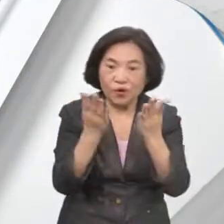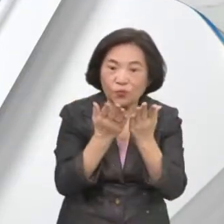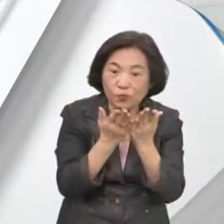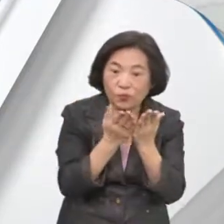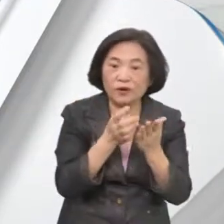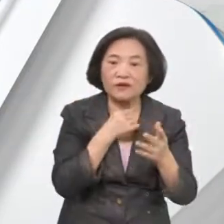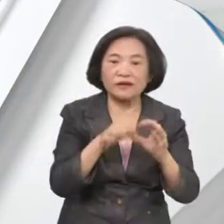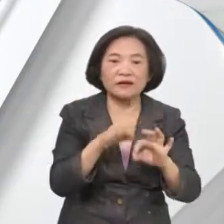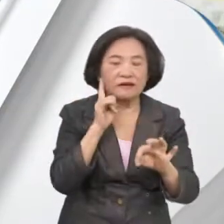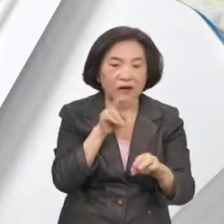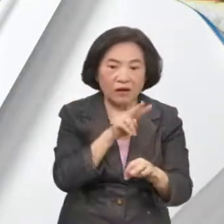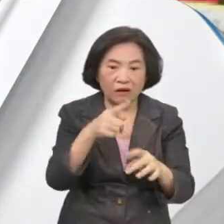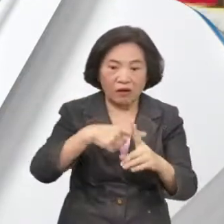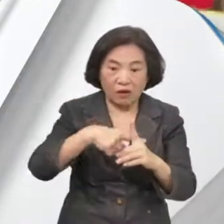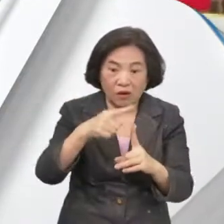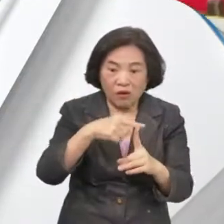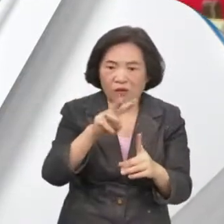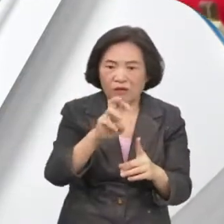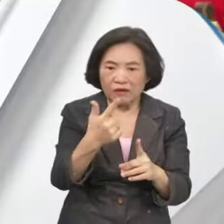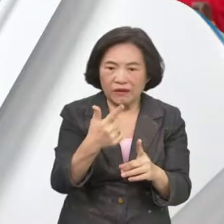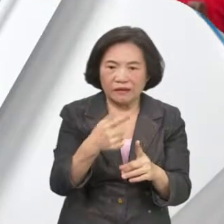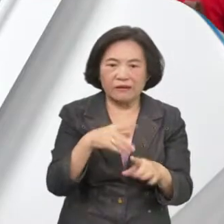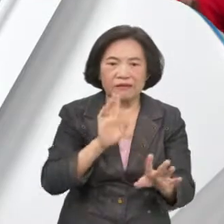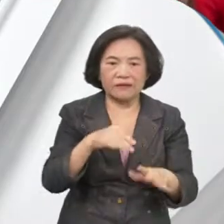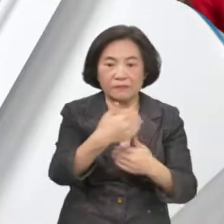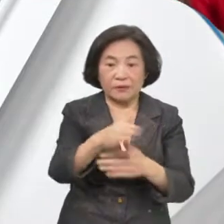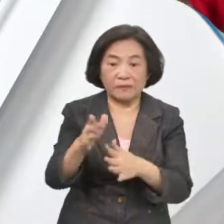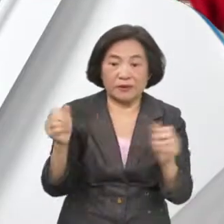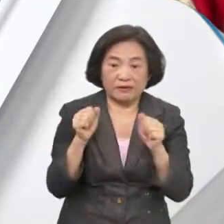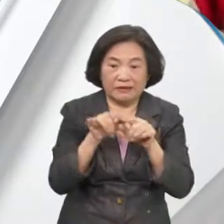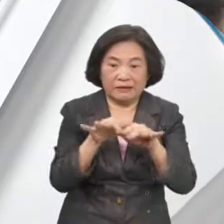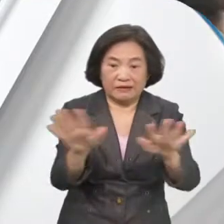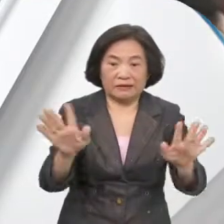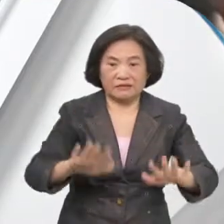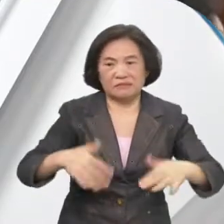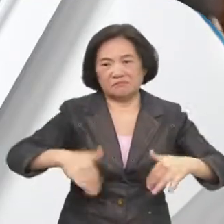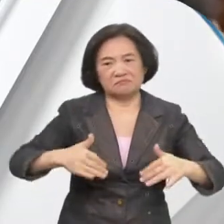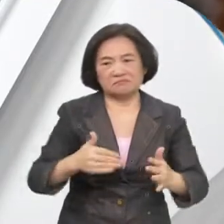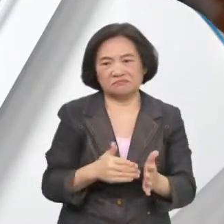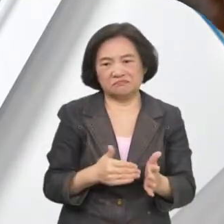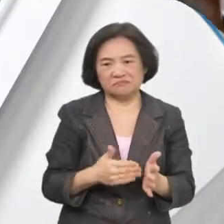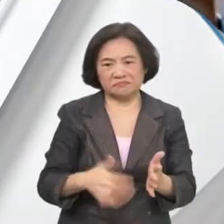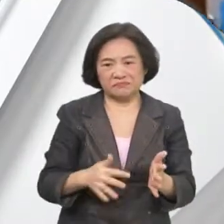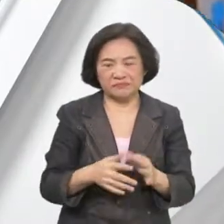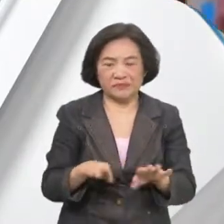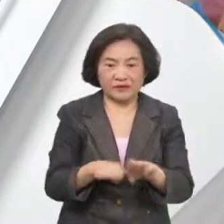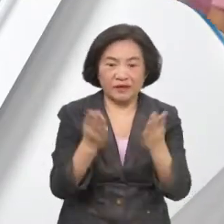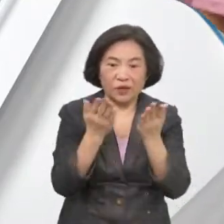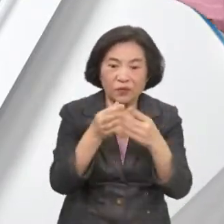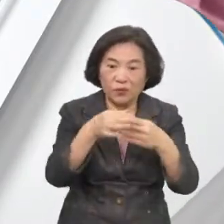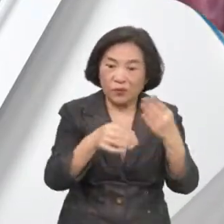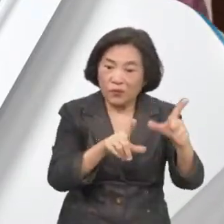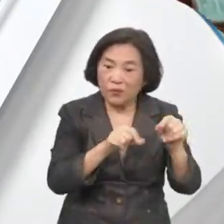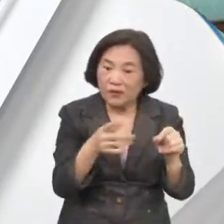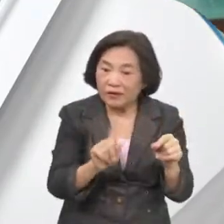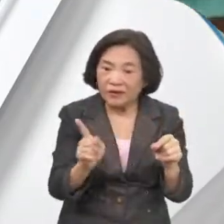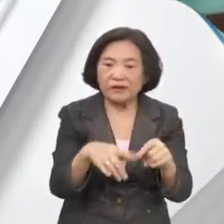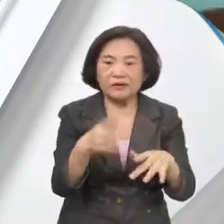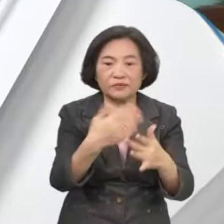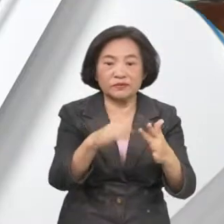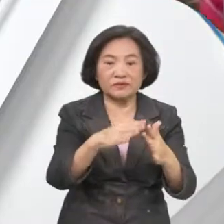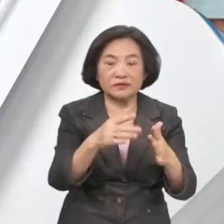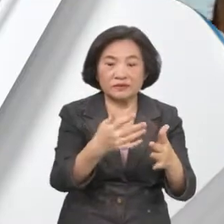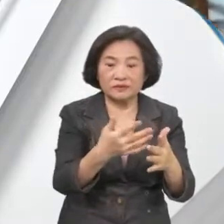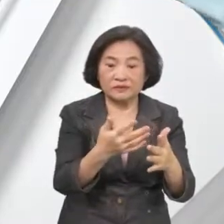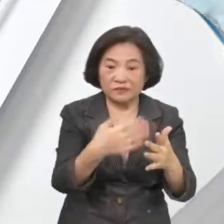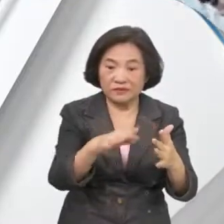气温上升36度，教育部办班有冷气，计划还没完成。开学的指引规范，学生的提高是